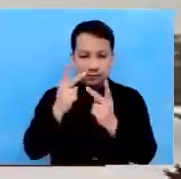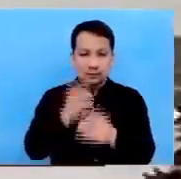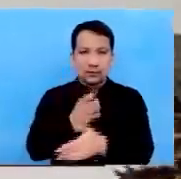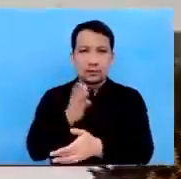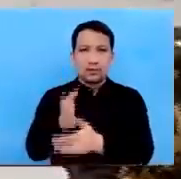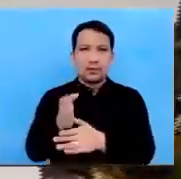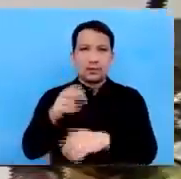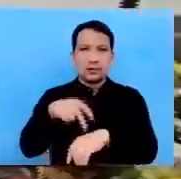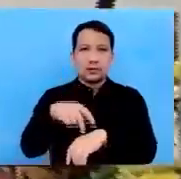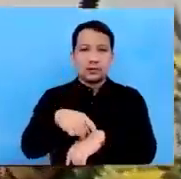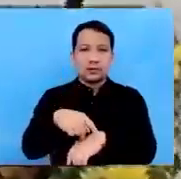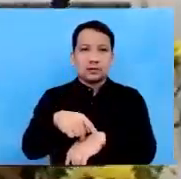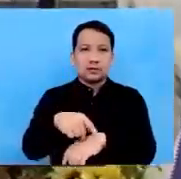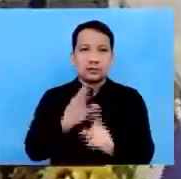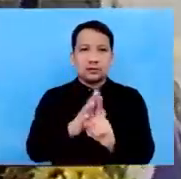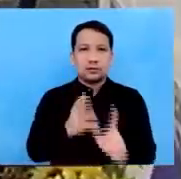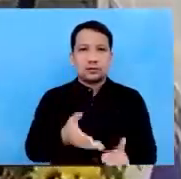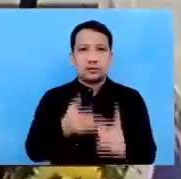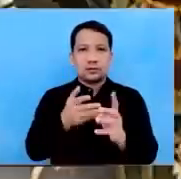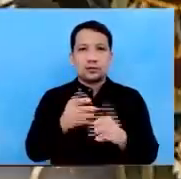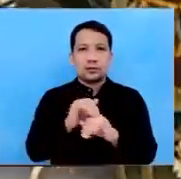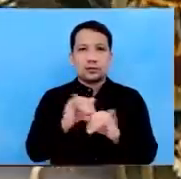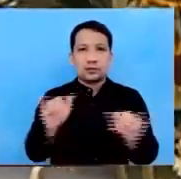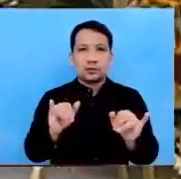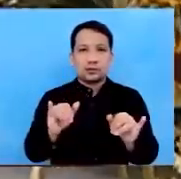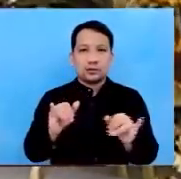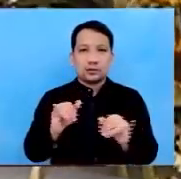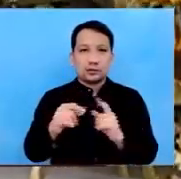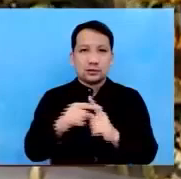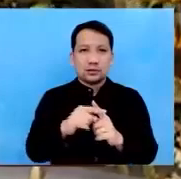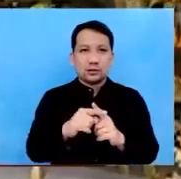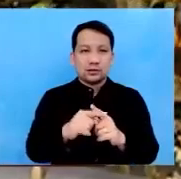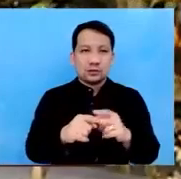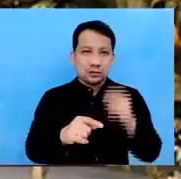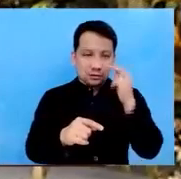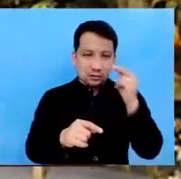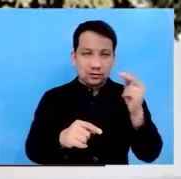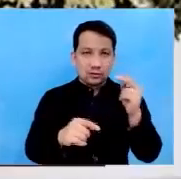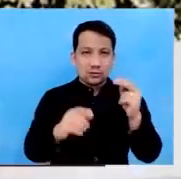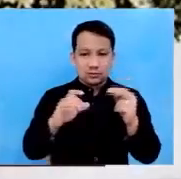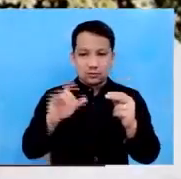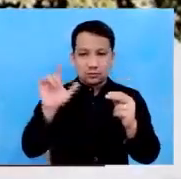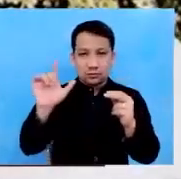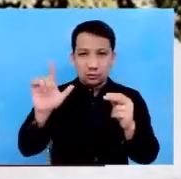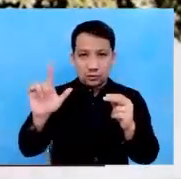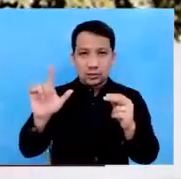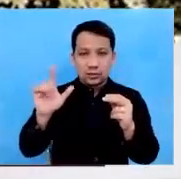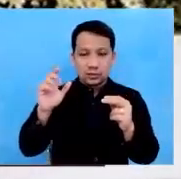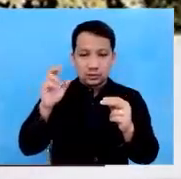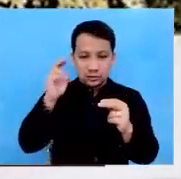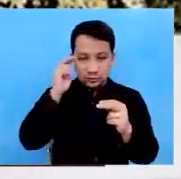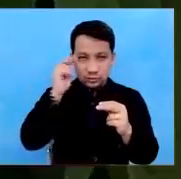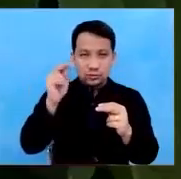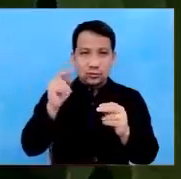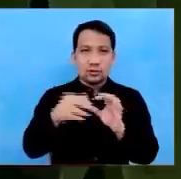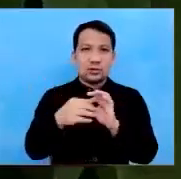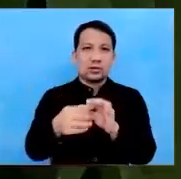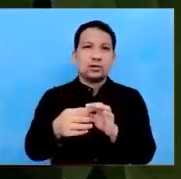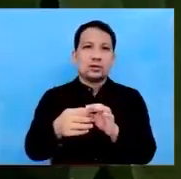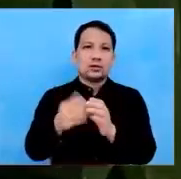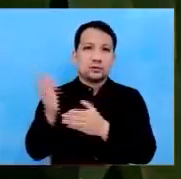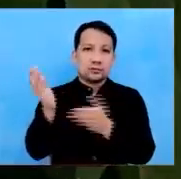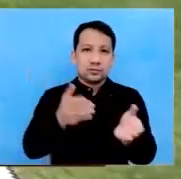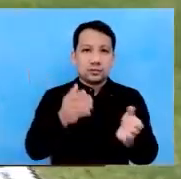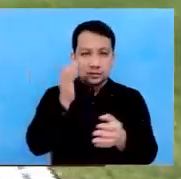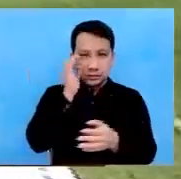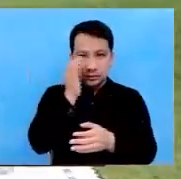ng ilang kilalang personalidad, gaya ng libingan ng mag-asawang Ninoy at Cory Aquino, na pinadalhan pa ng bulaklak ni Pangulong Bongbong